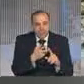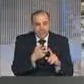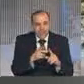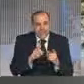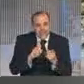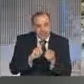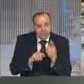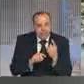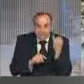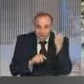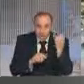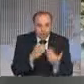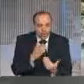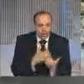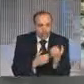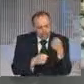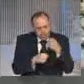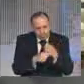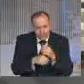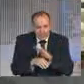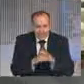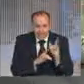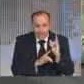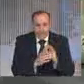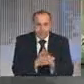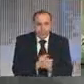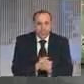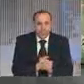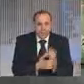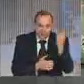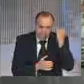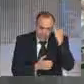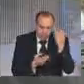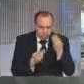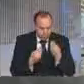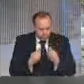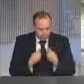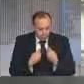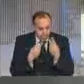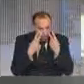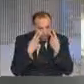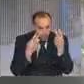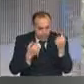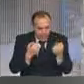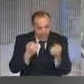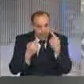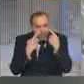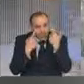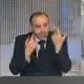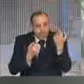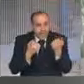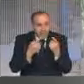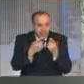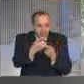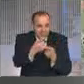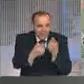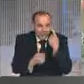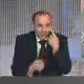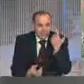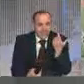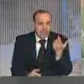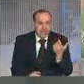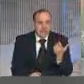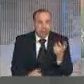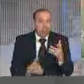لمسه وروح جديده معناها فهم ابتكار في الصناعات التقليديه فك فكره وصلتني كما تشوف الكرهه ماما تشوف المبل يعني تسكي